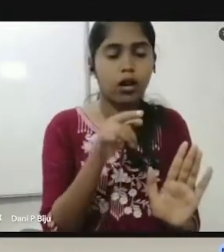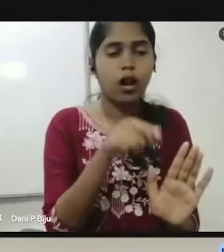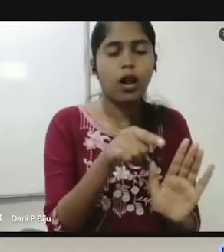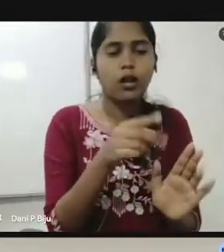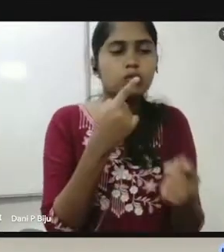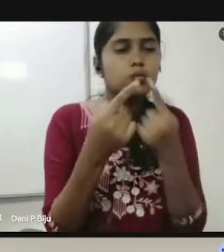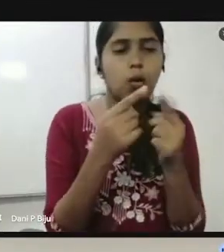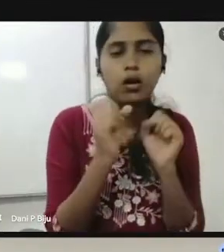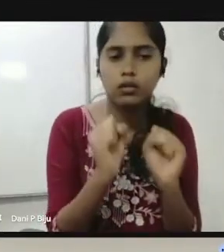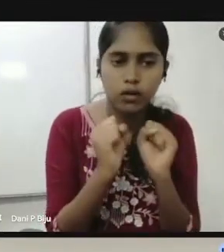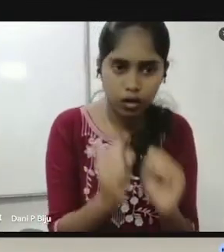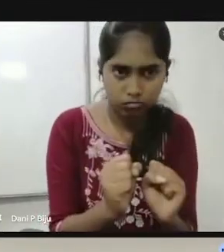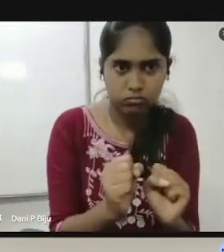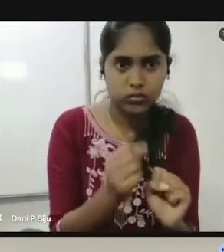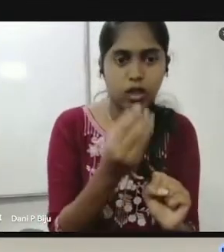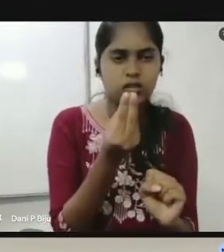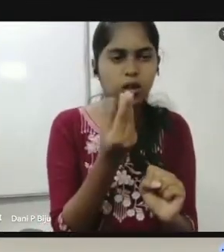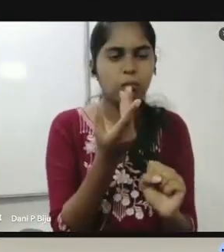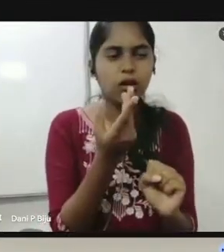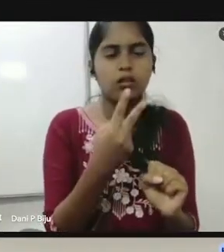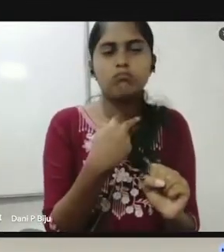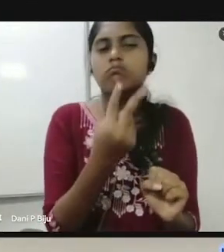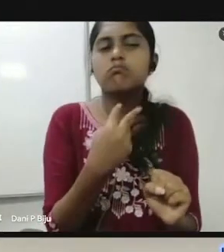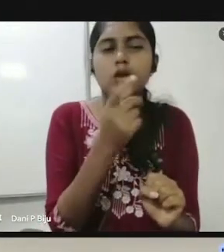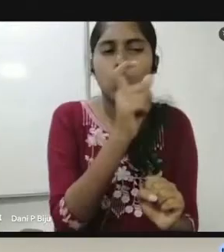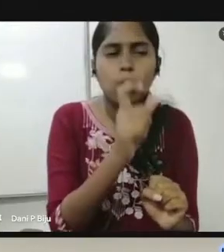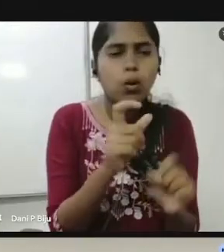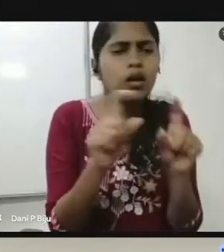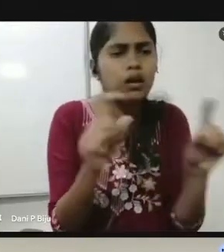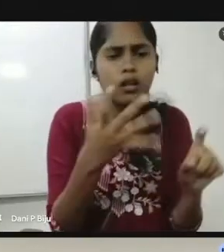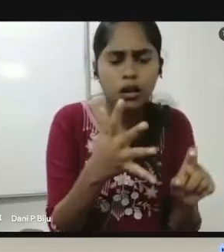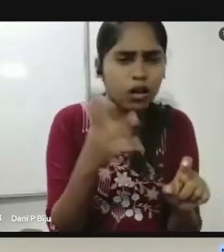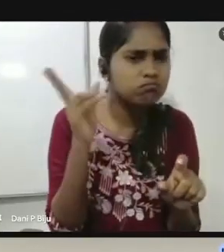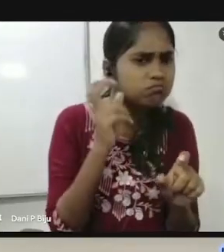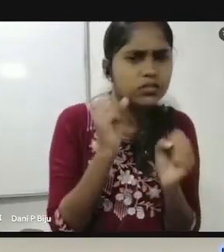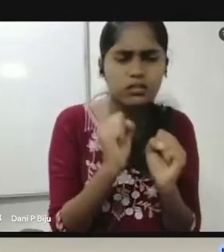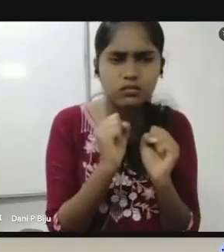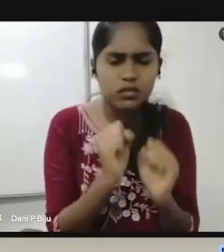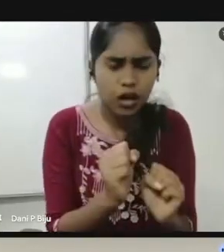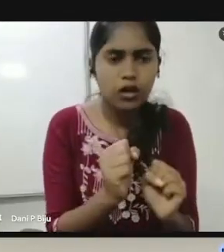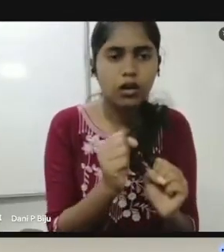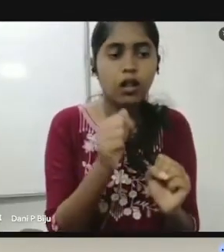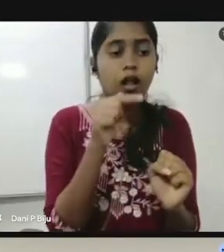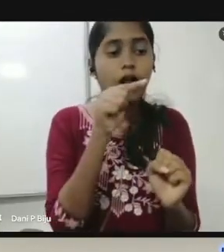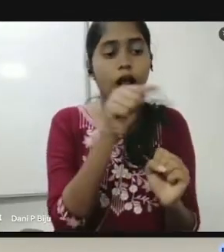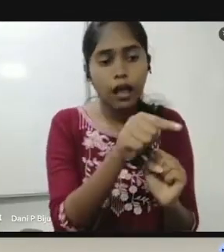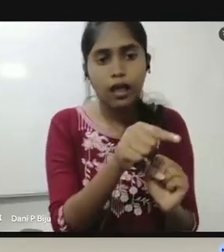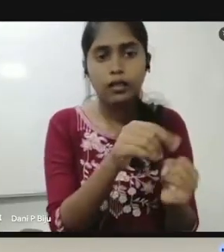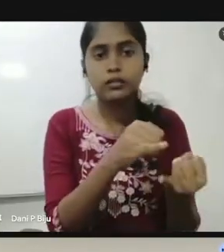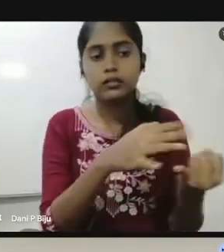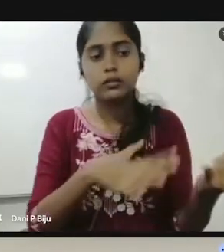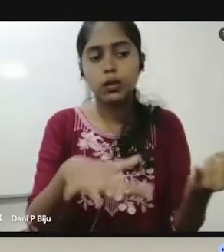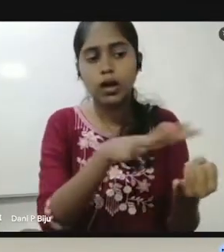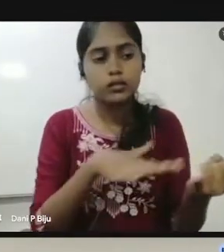പറയുന്നത് ചിലർക്ക് ക്ലിയർ ആയിരിക്കാം, വീട്ടിലുള്ളവർക്ക് മനസ്സിലാവുമായിരിക്കും, ബാക്കിയുള്ളവർക്ക് മനസ്സിലാവുന്നുണ്ടായിരിക്കില്ല. അപ്പൊ ചില സാഹചര്യങ്ങളിൽ നമുക്ക് അവരുടെ ആ ഉള്ള